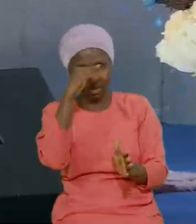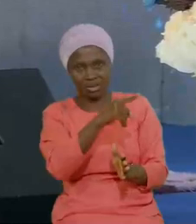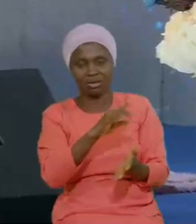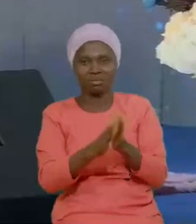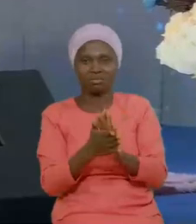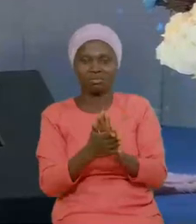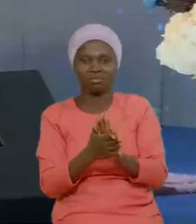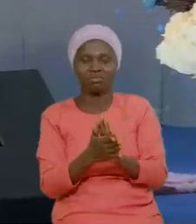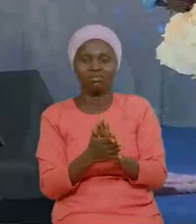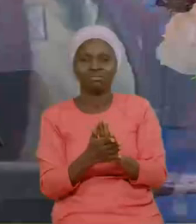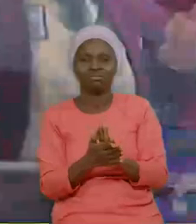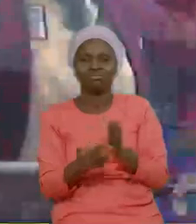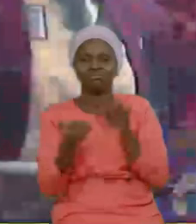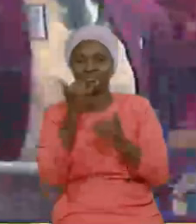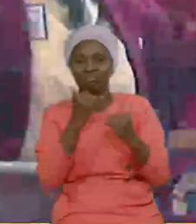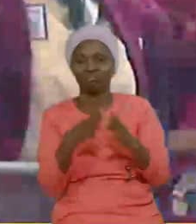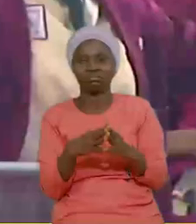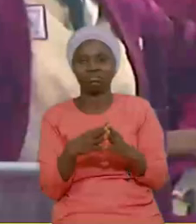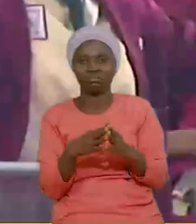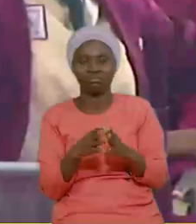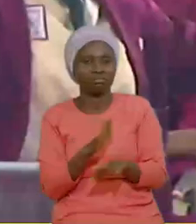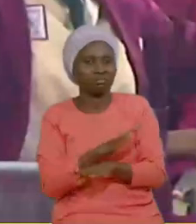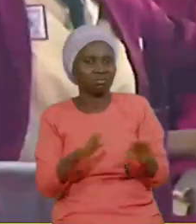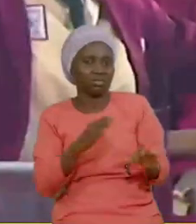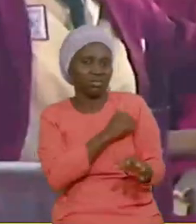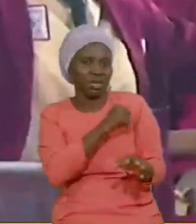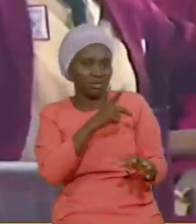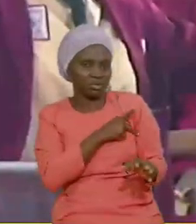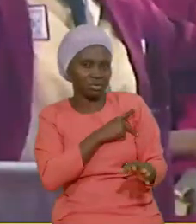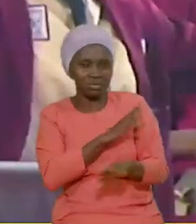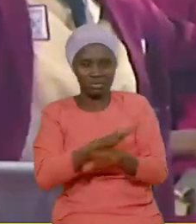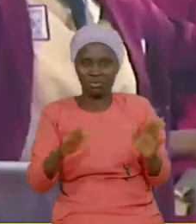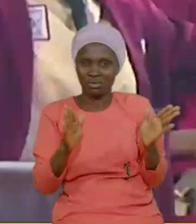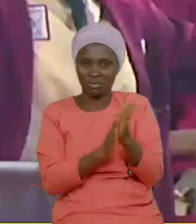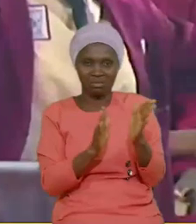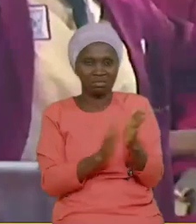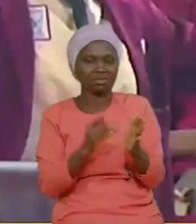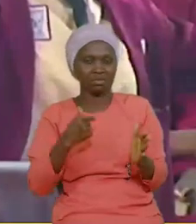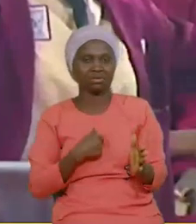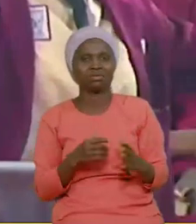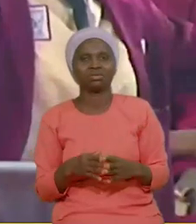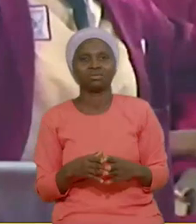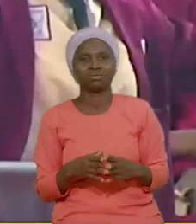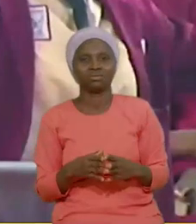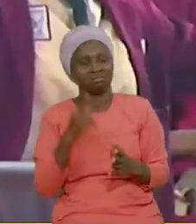Si tu t'offenses, il ne m'a pas loué. Il ne m'a pas apprécié.